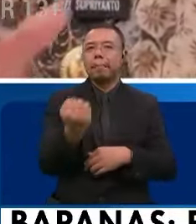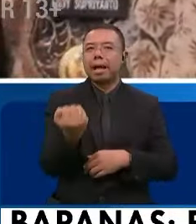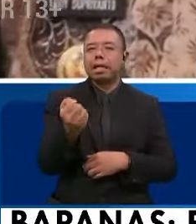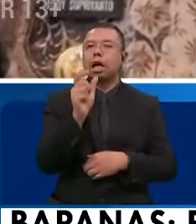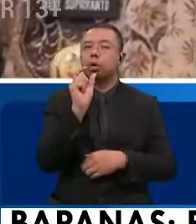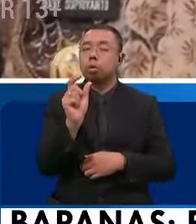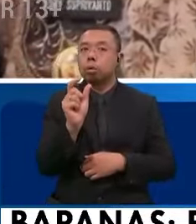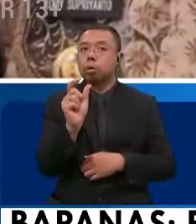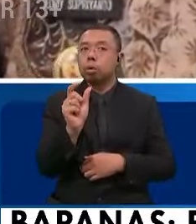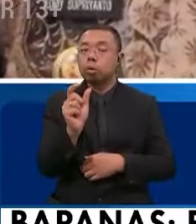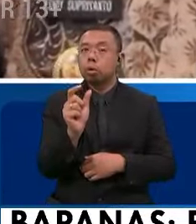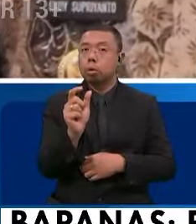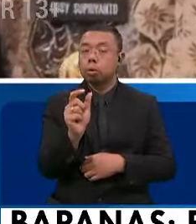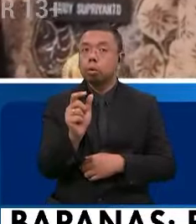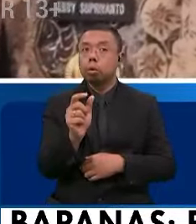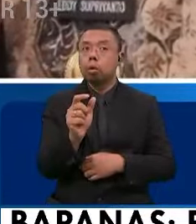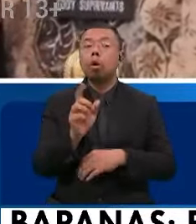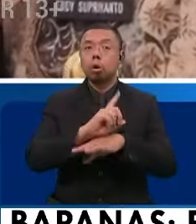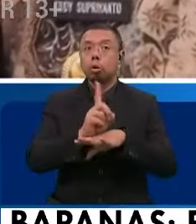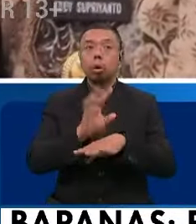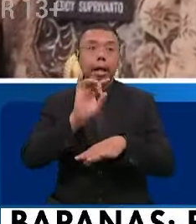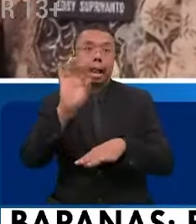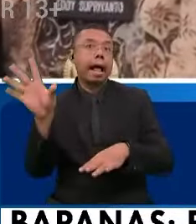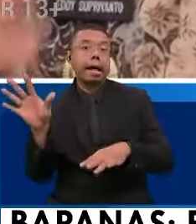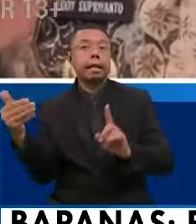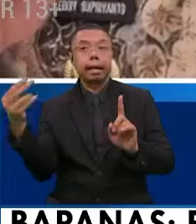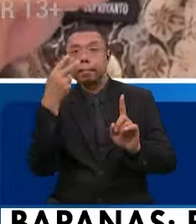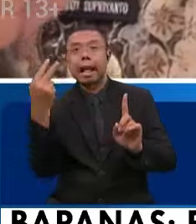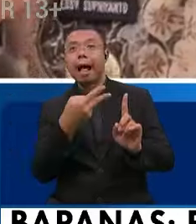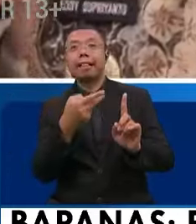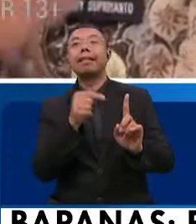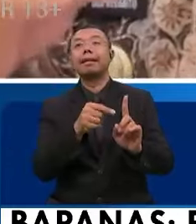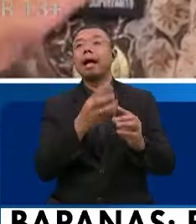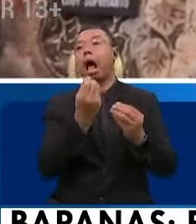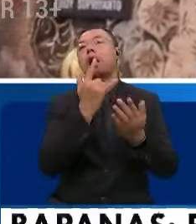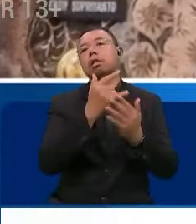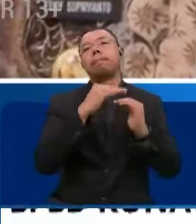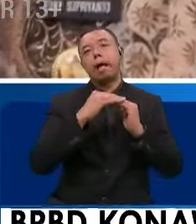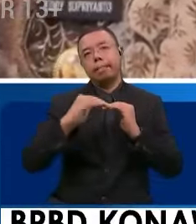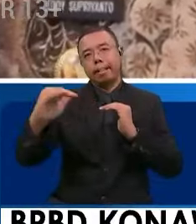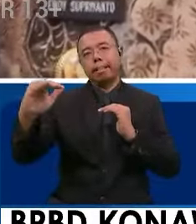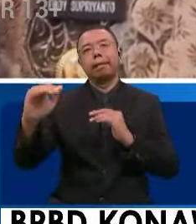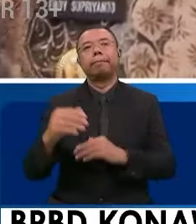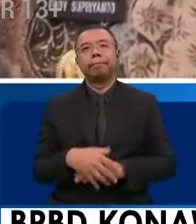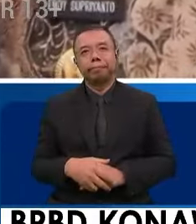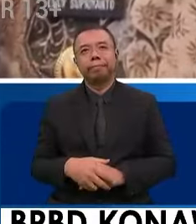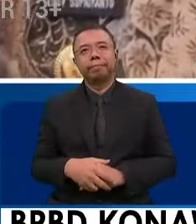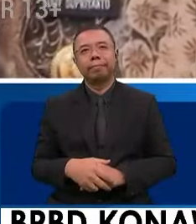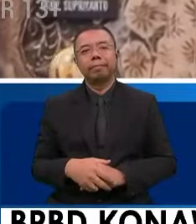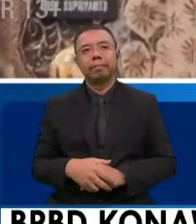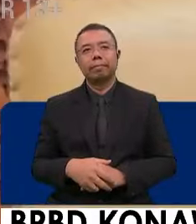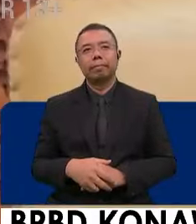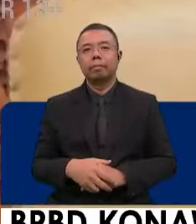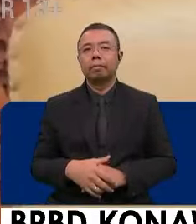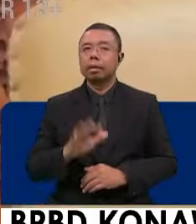bahan untuk toko-toko yang lain untuk mengetahui bahwa harga itu stabil. Baik.